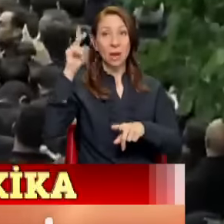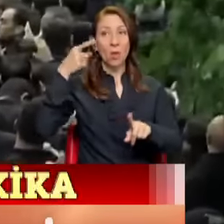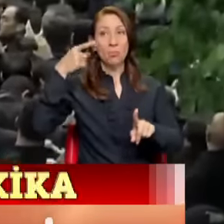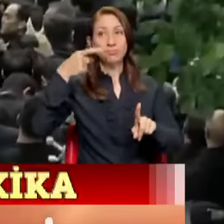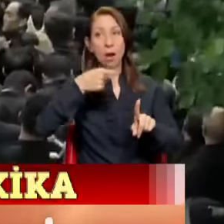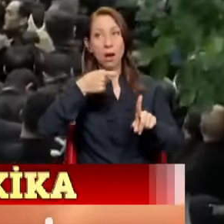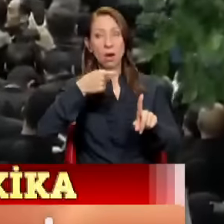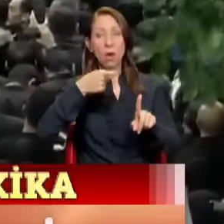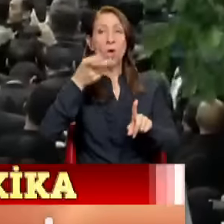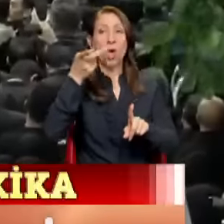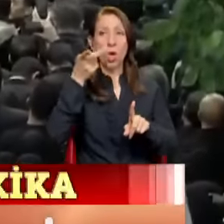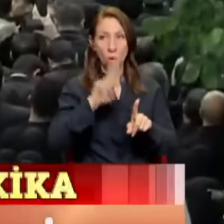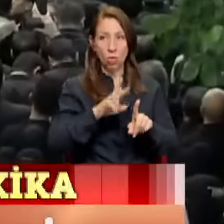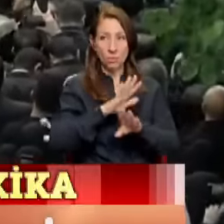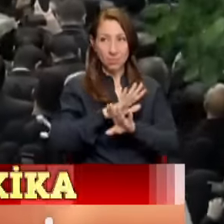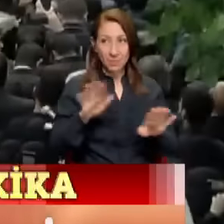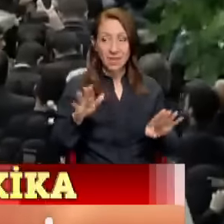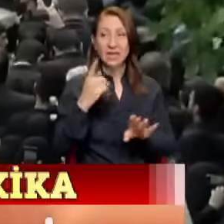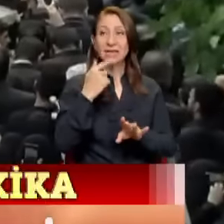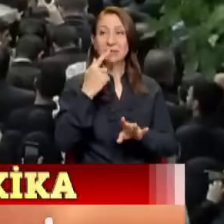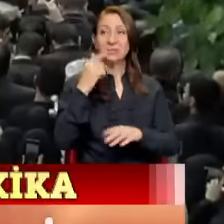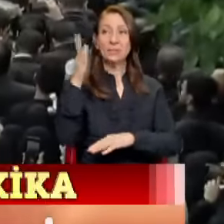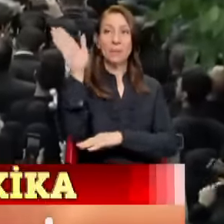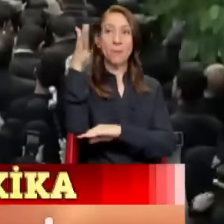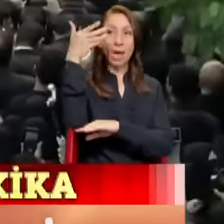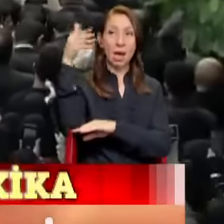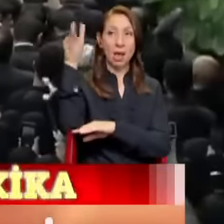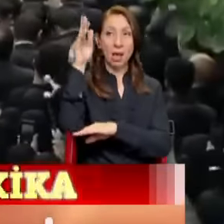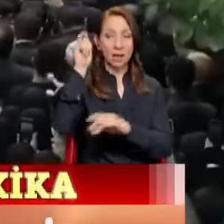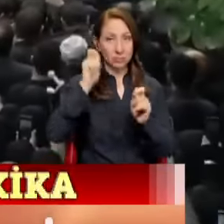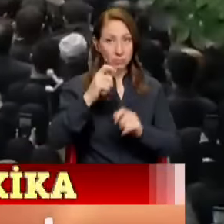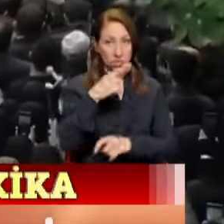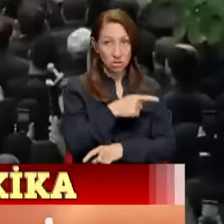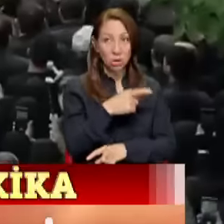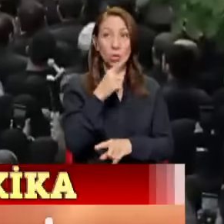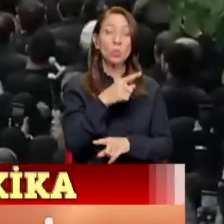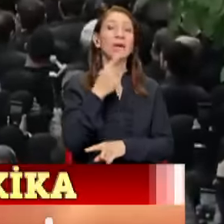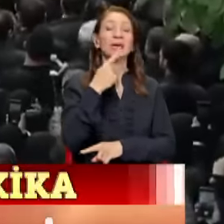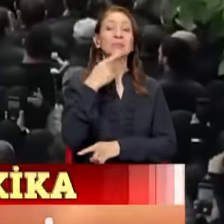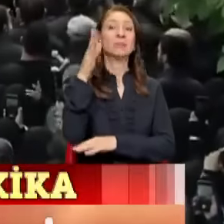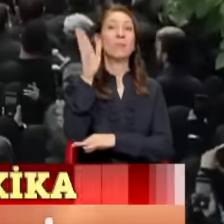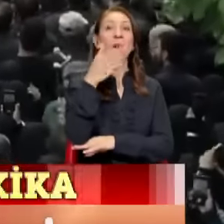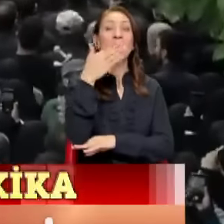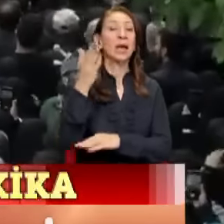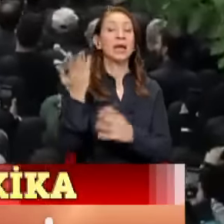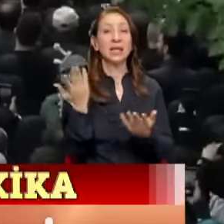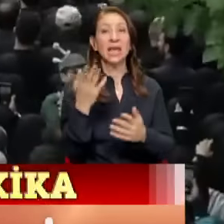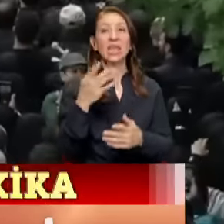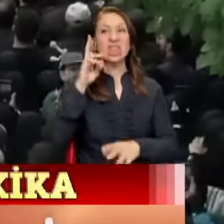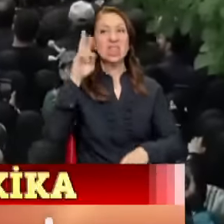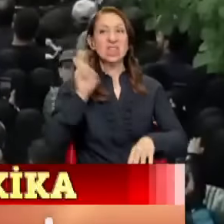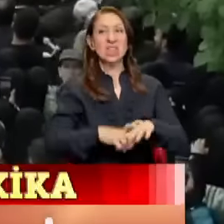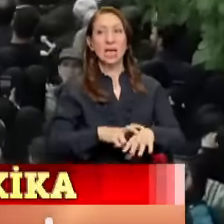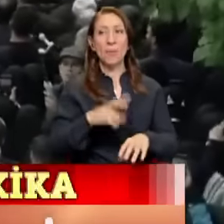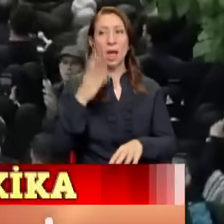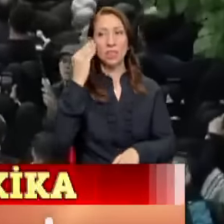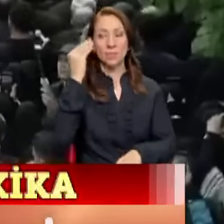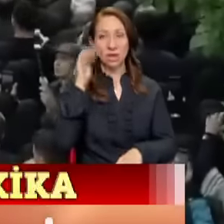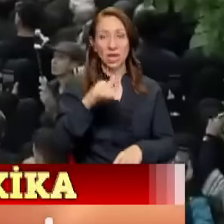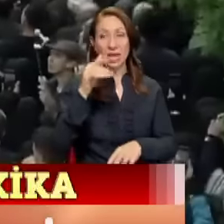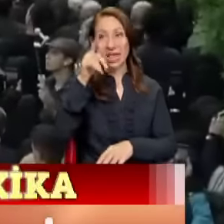vurulduğunda öldürüldüğünde kırmızı bir bayrak dalgalandırılır ve bu kırmızı bayrak da intikam anlamına geliyor